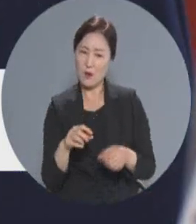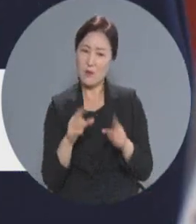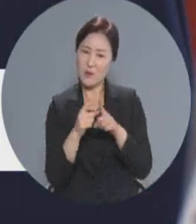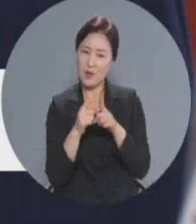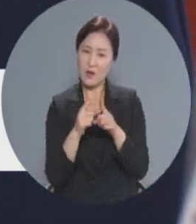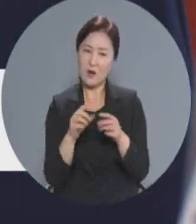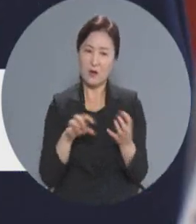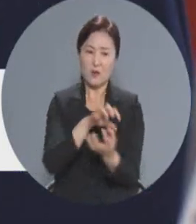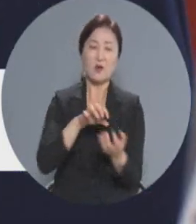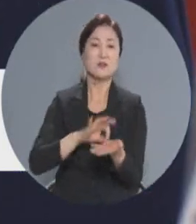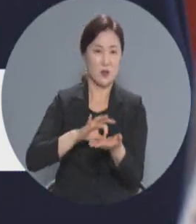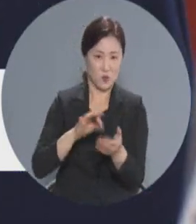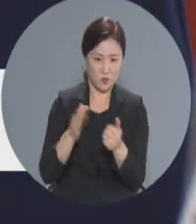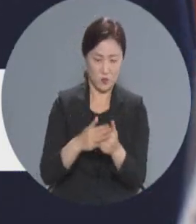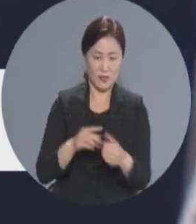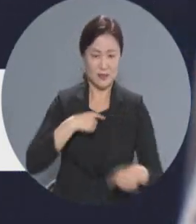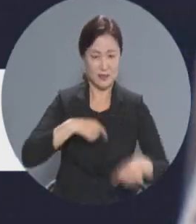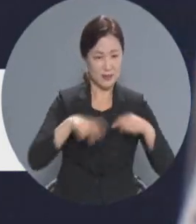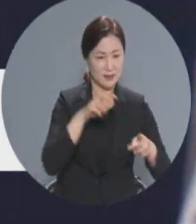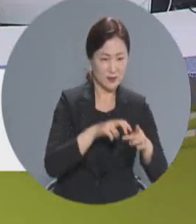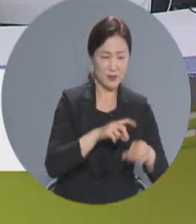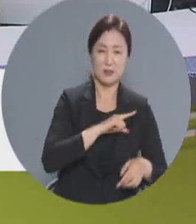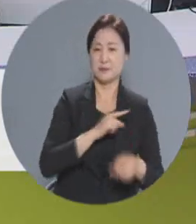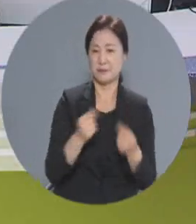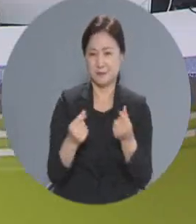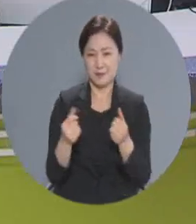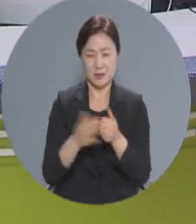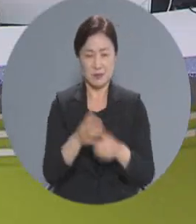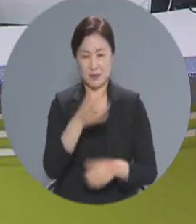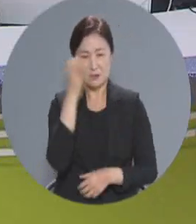사용되고 주민자치센터와도 명칭이 유사해